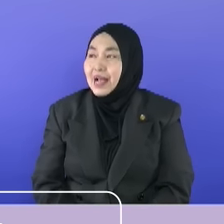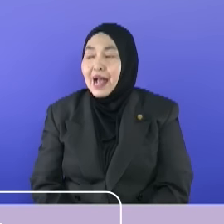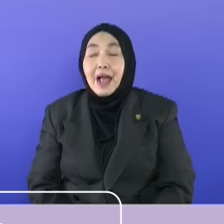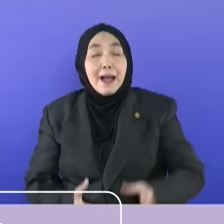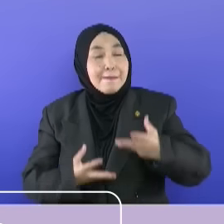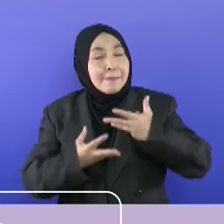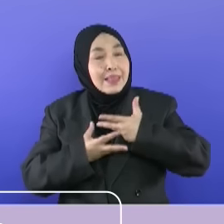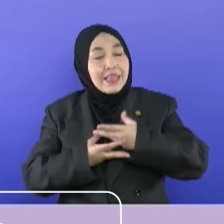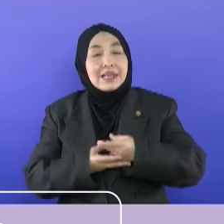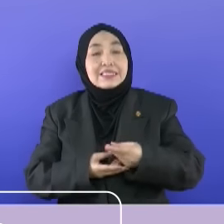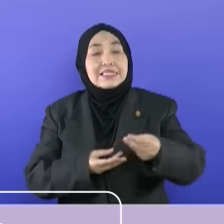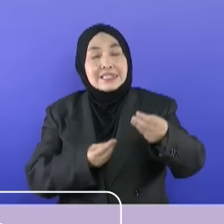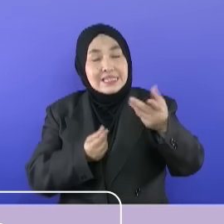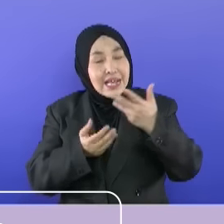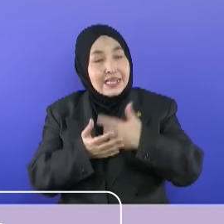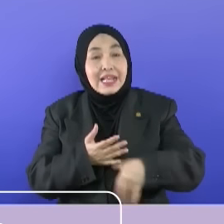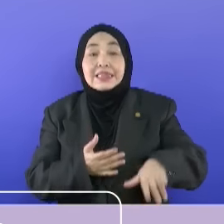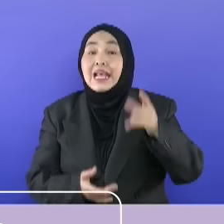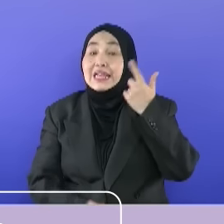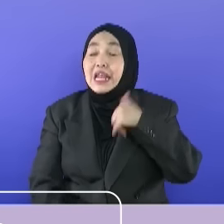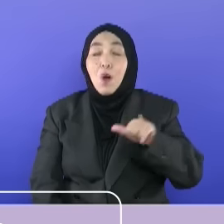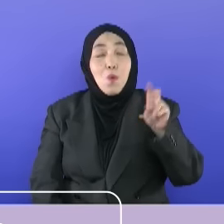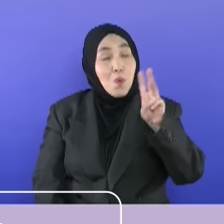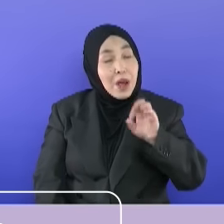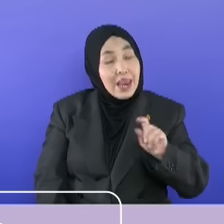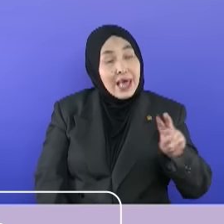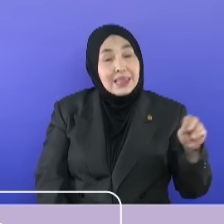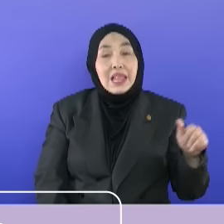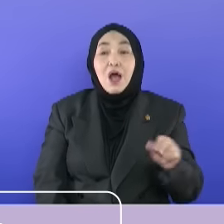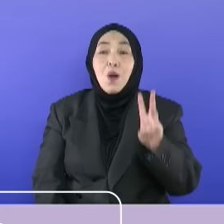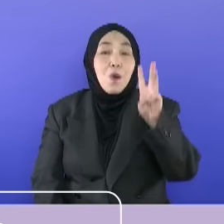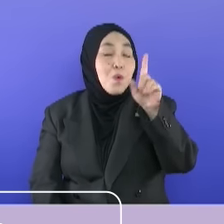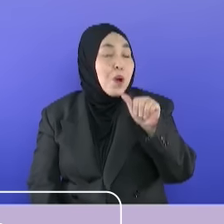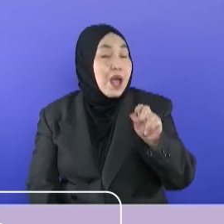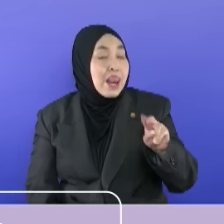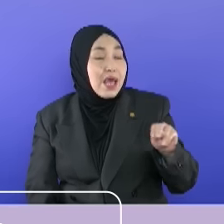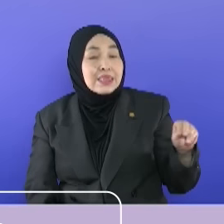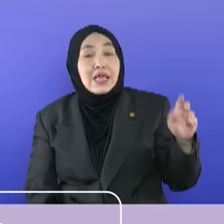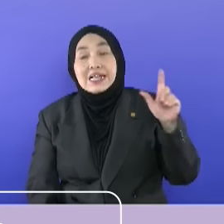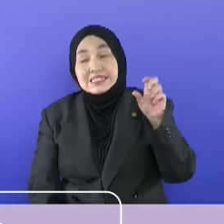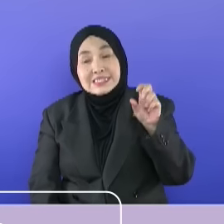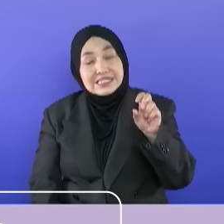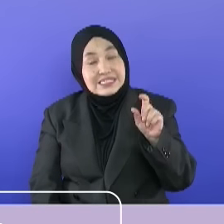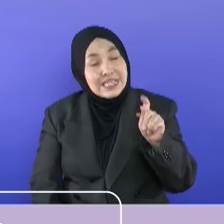Hatta tattabi millatahum tadi walan sekali lagi walan